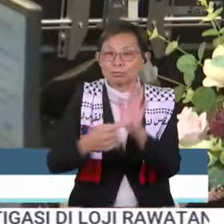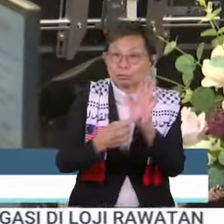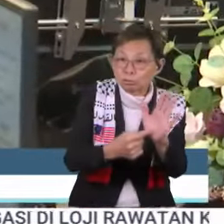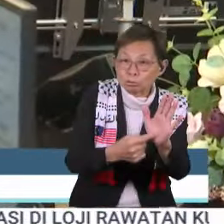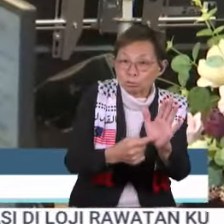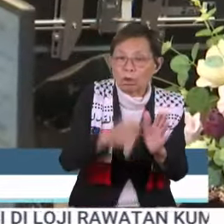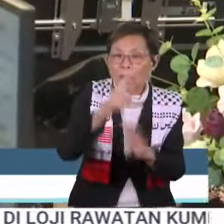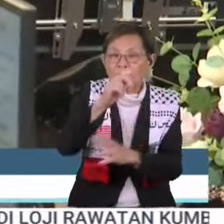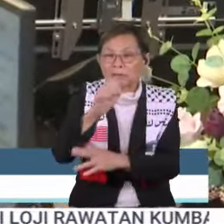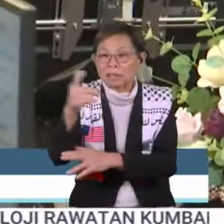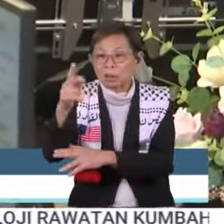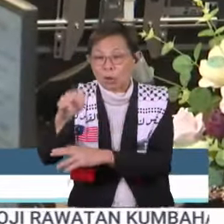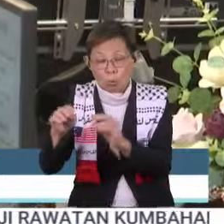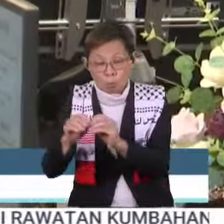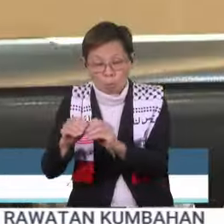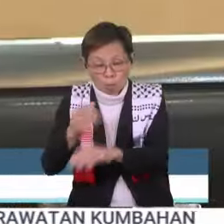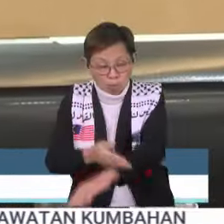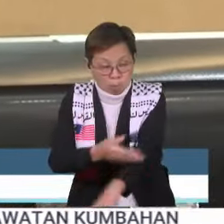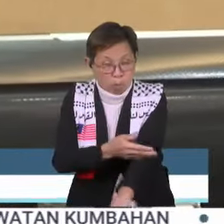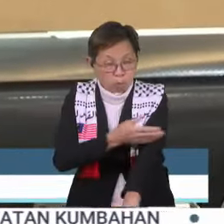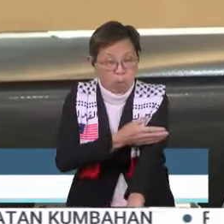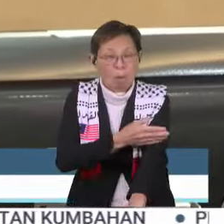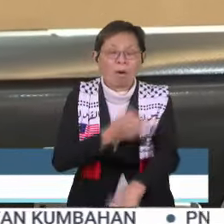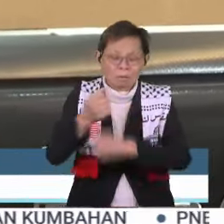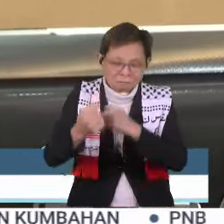prestasi tekun yang semakin cemerlang saban tahun.